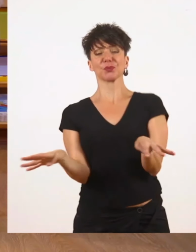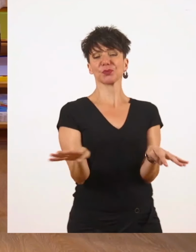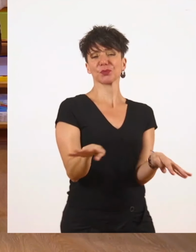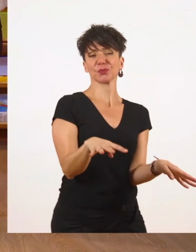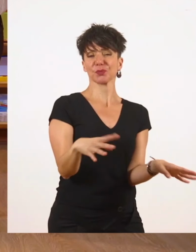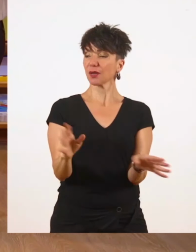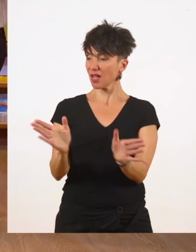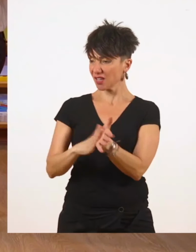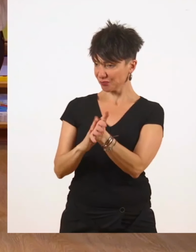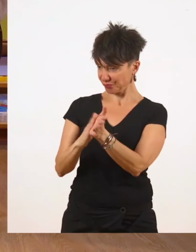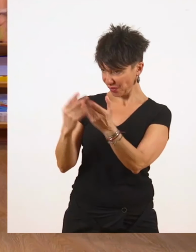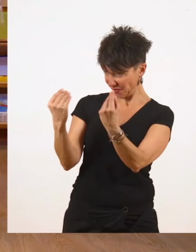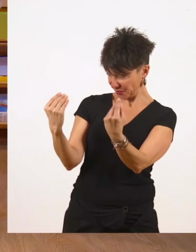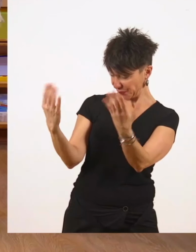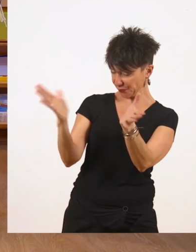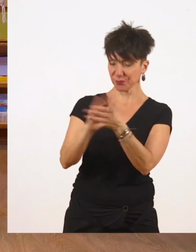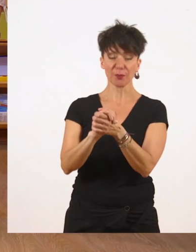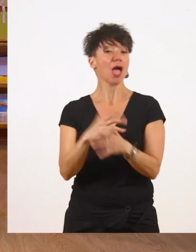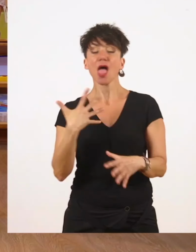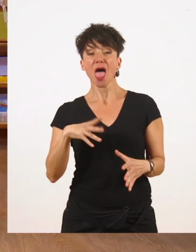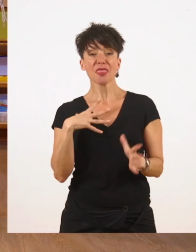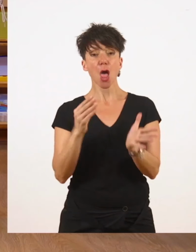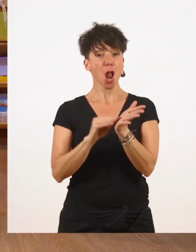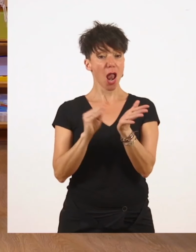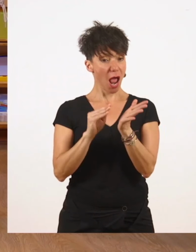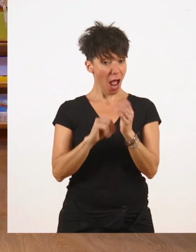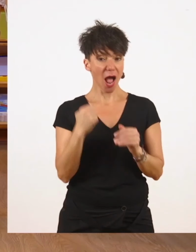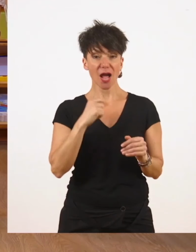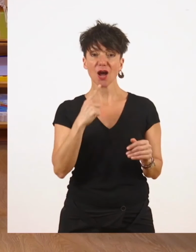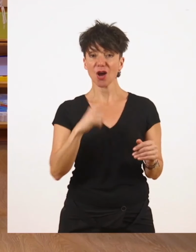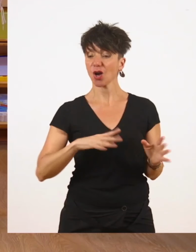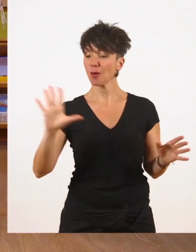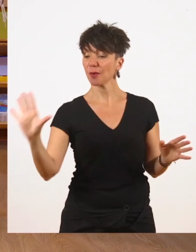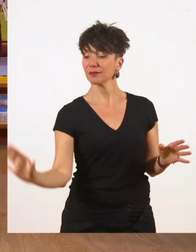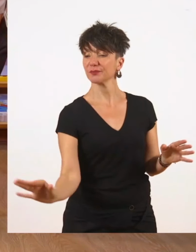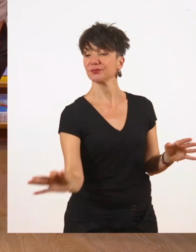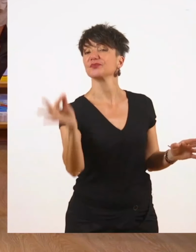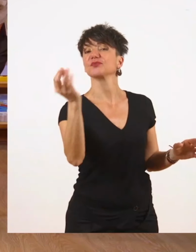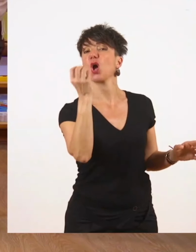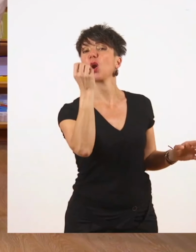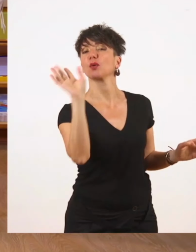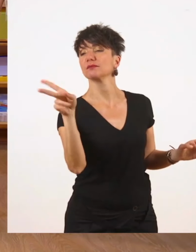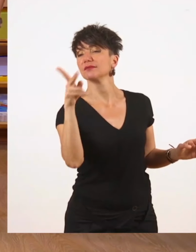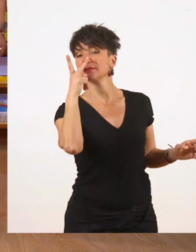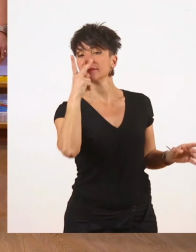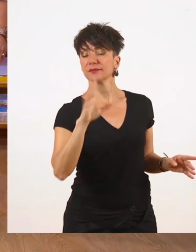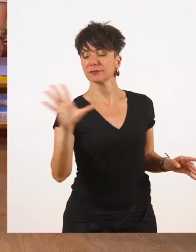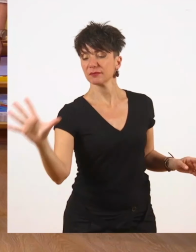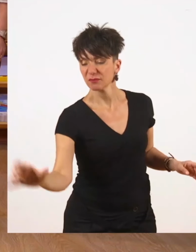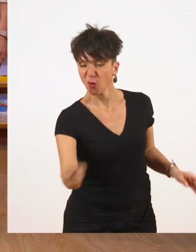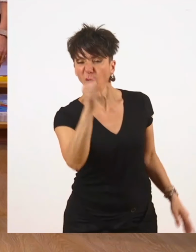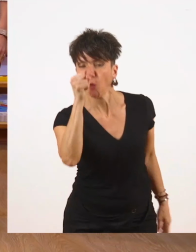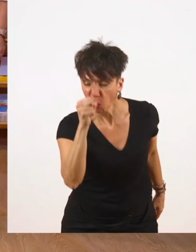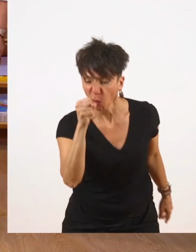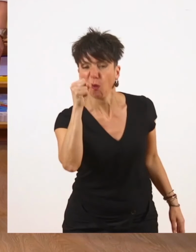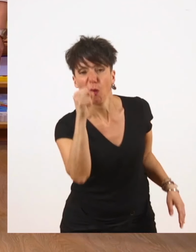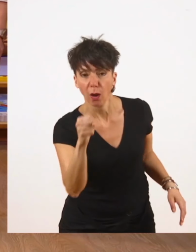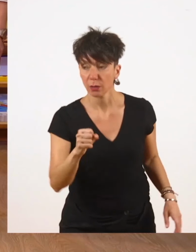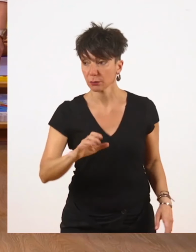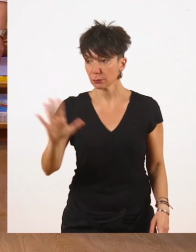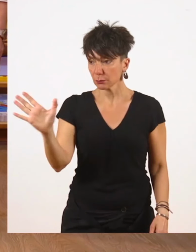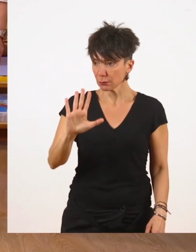κάτι μαθαίνεις. Τώρα θα ήθελα παρακαλώ να κόψεις και να μυρίσεις ένα λουλούδι. Δεν σηκώνεις